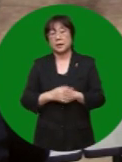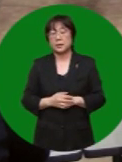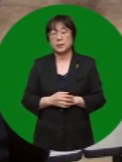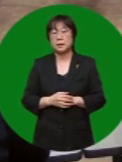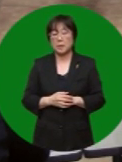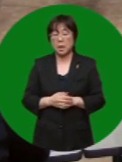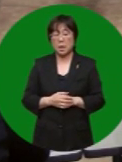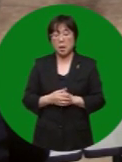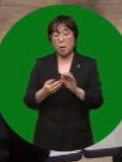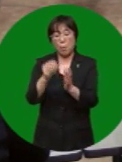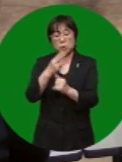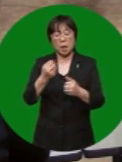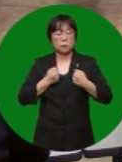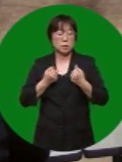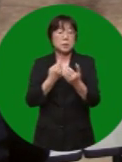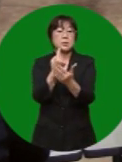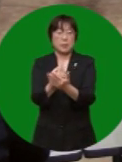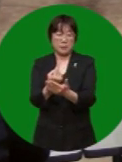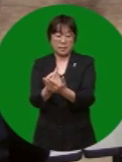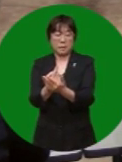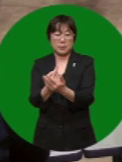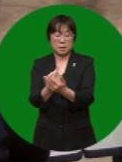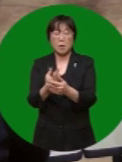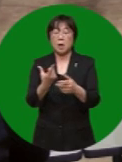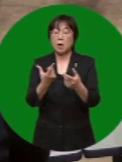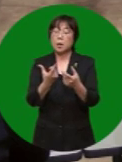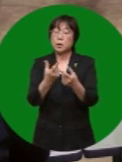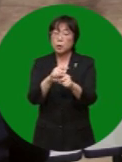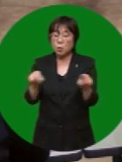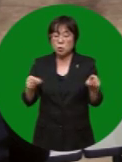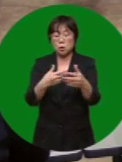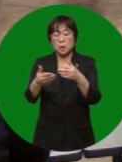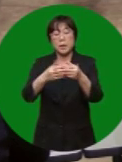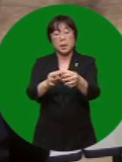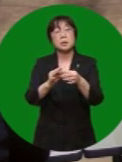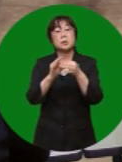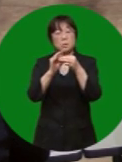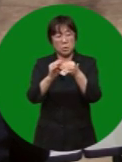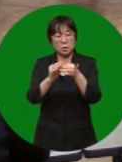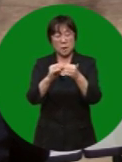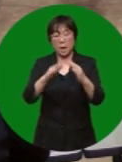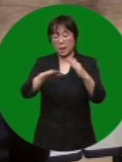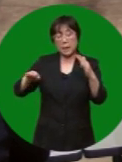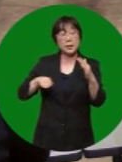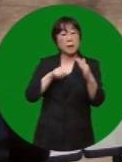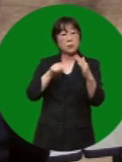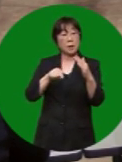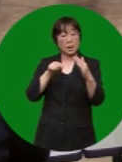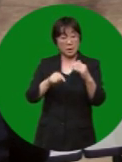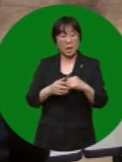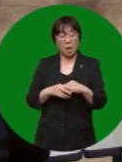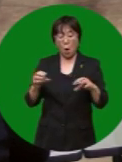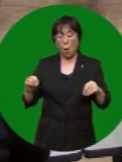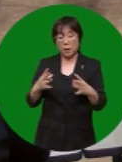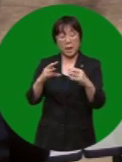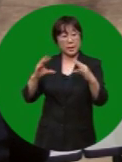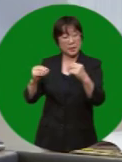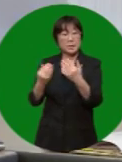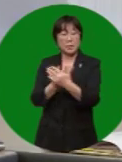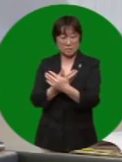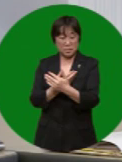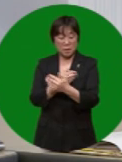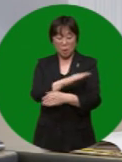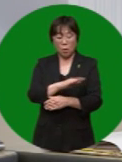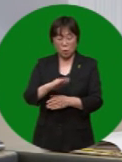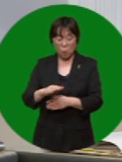防災訓練に参加したりとかして、同じ共通の体験をすることで家庭内でこう話題になったりとか、